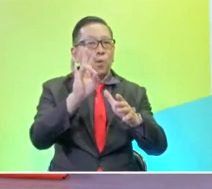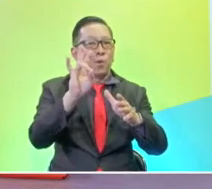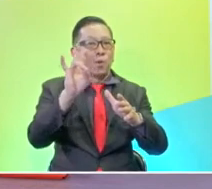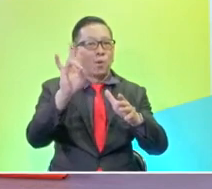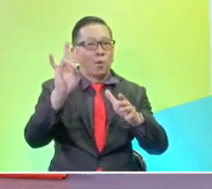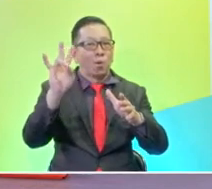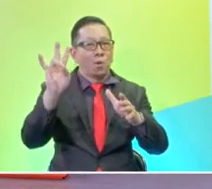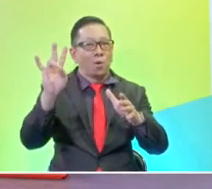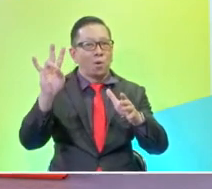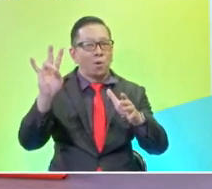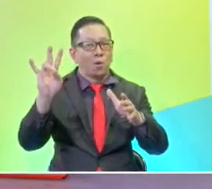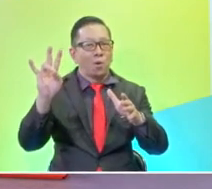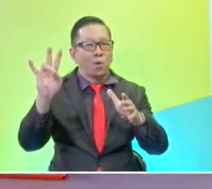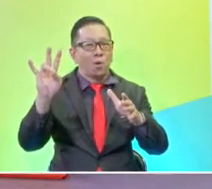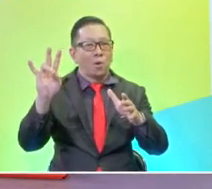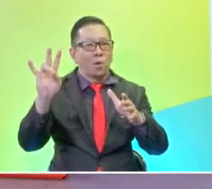7